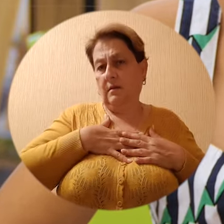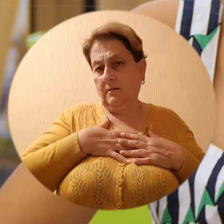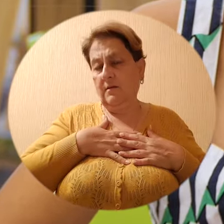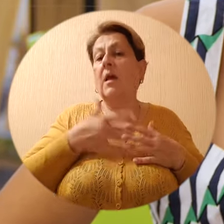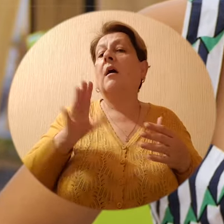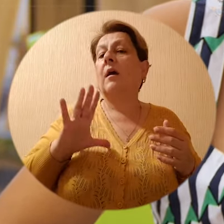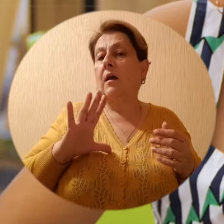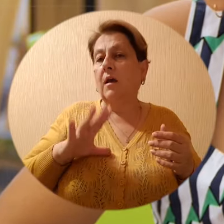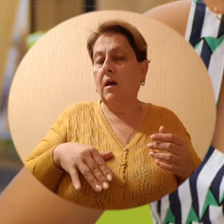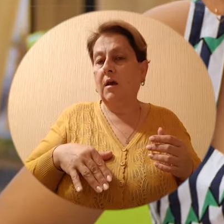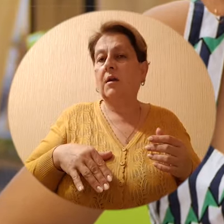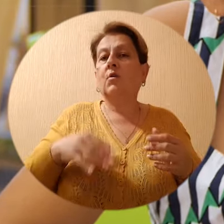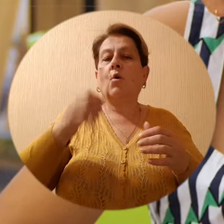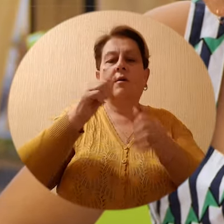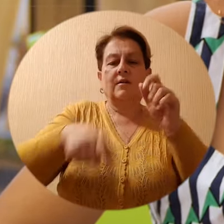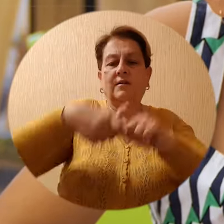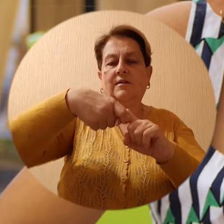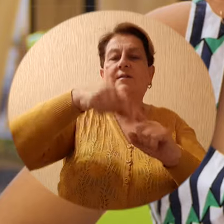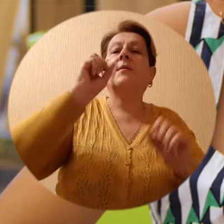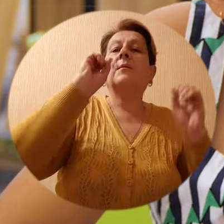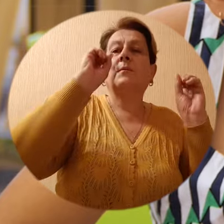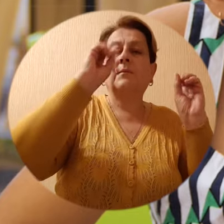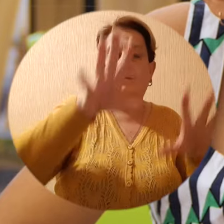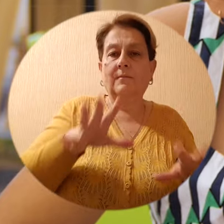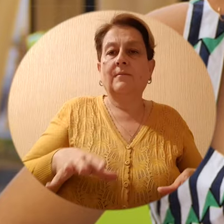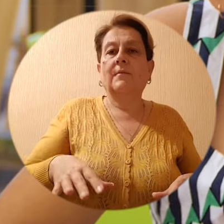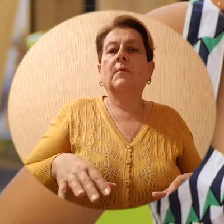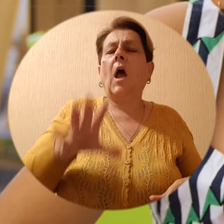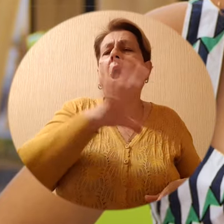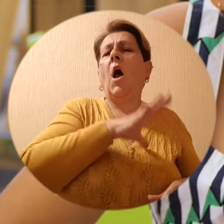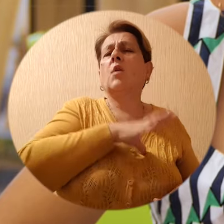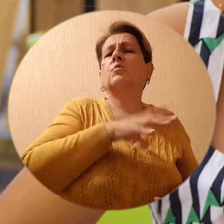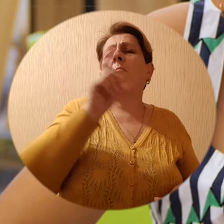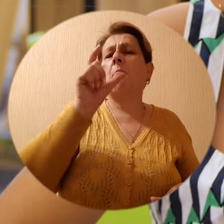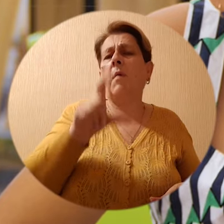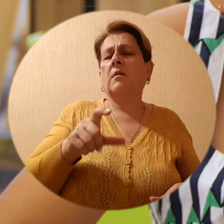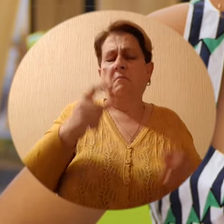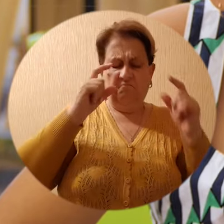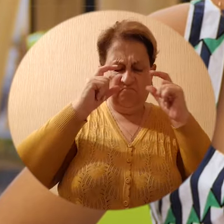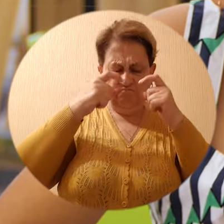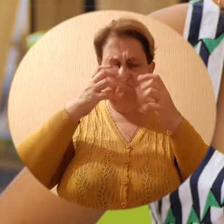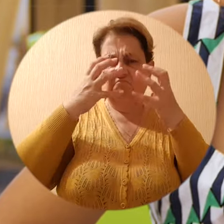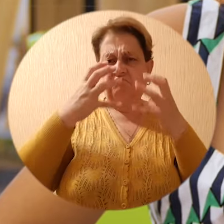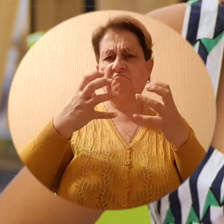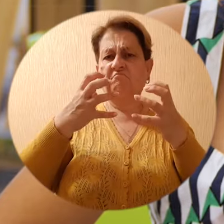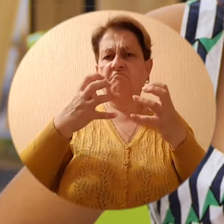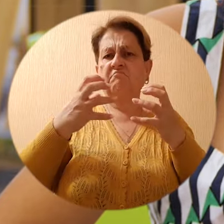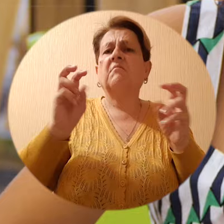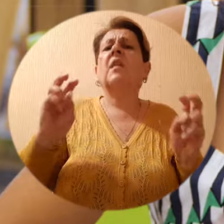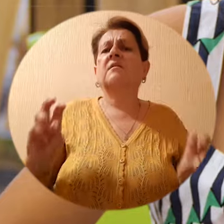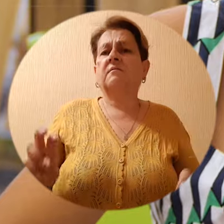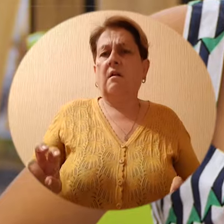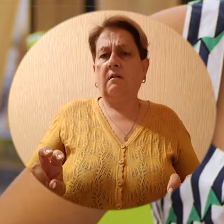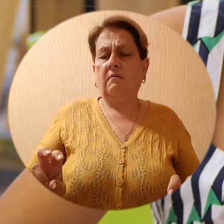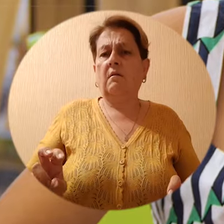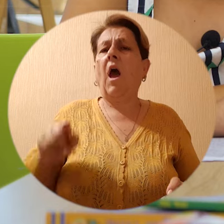իրեն, հետո կոտը վերադարձրեց Մաթեին։ Հարուստ Մաթեյը ունքերը կիտած, մտնած,